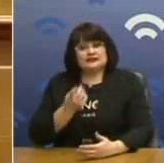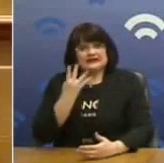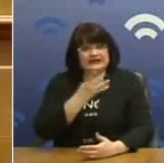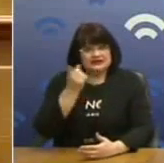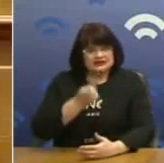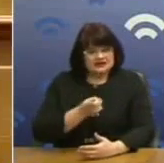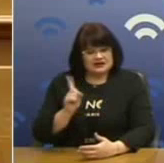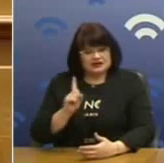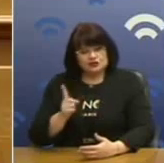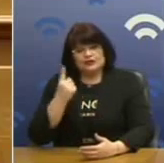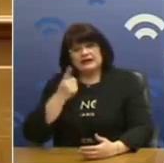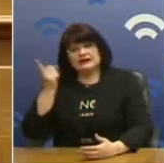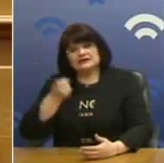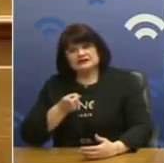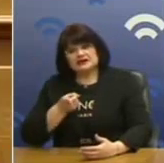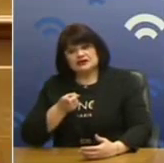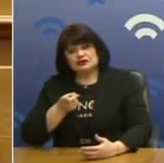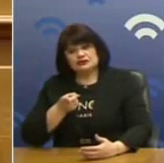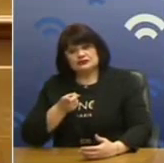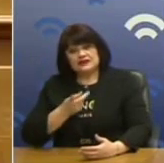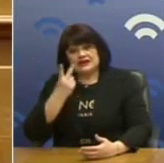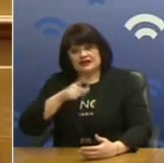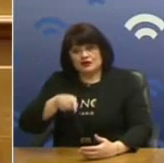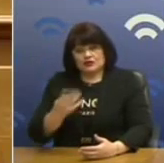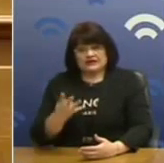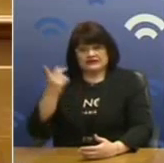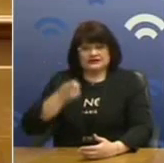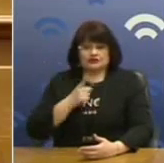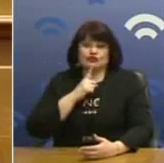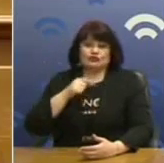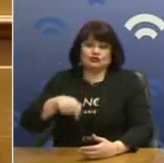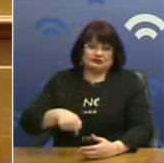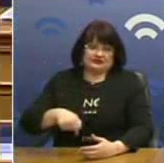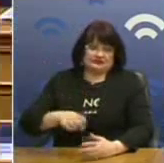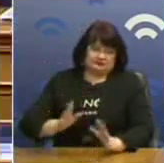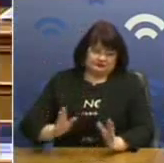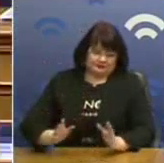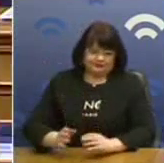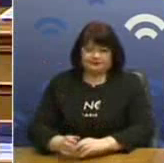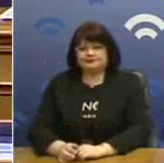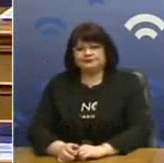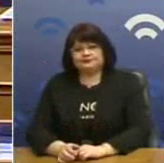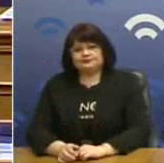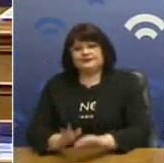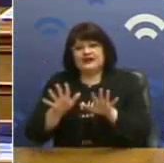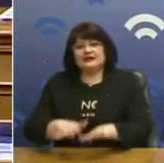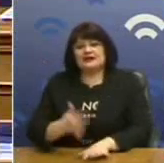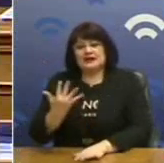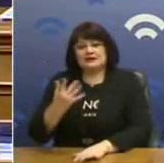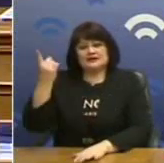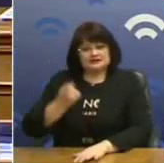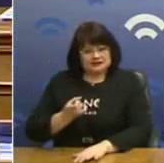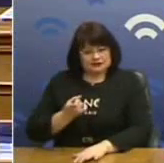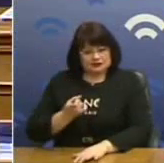ούτε πολύ περισσότερο 2,4 που θα έχουμε φέτος, λέει η Κομισιόν. Είχε ανεργία 5%.